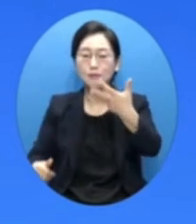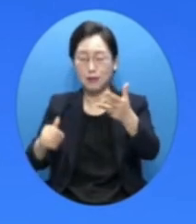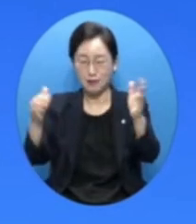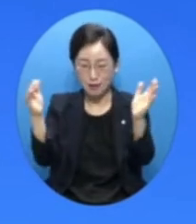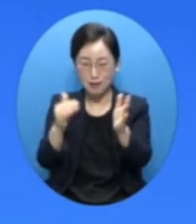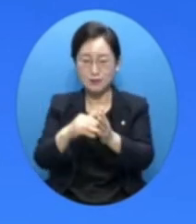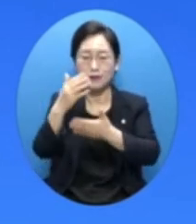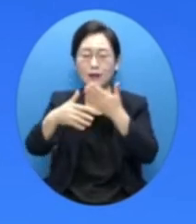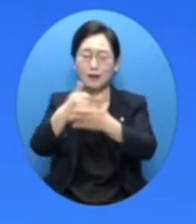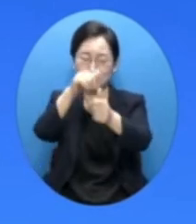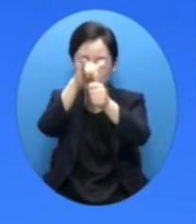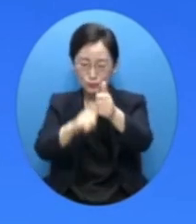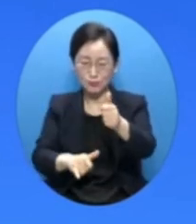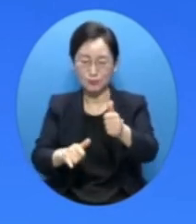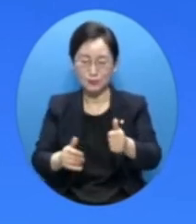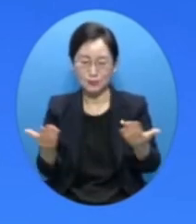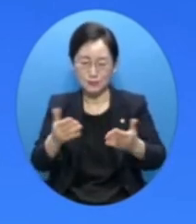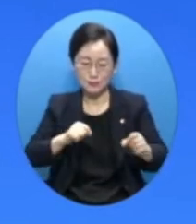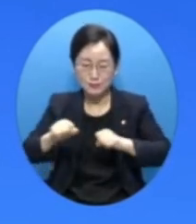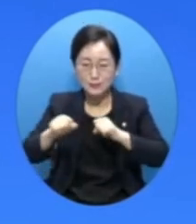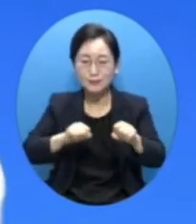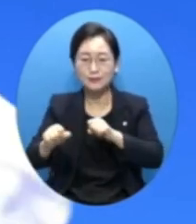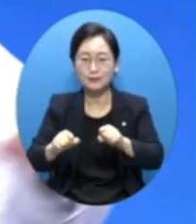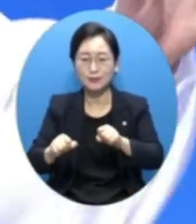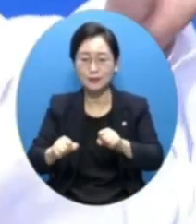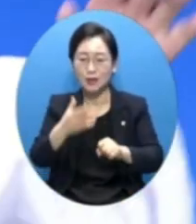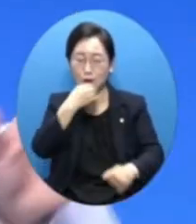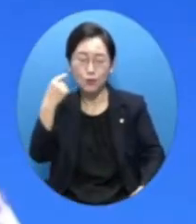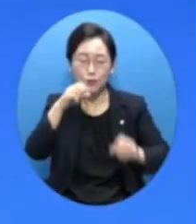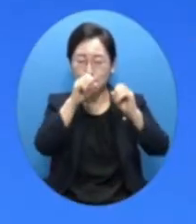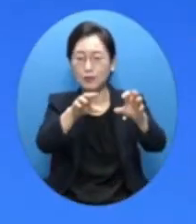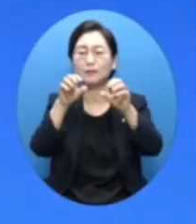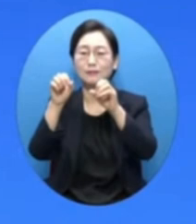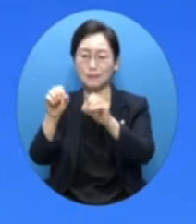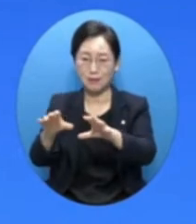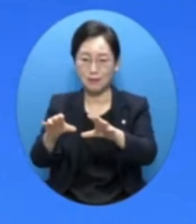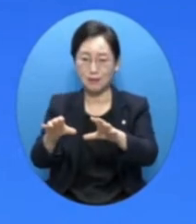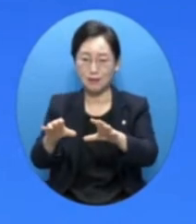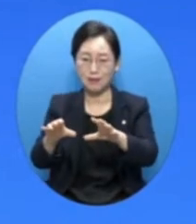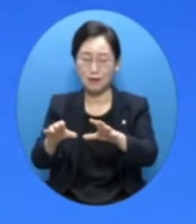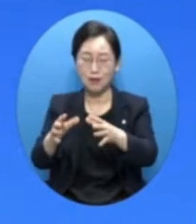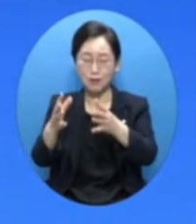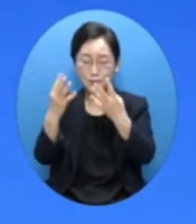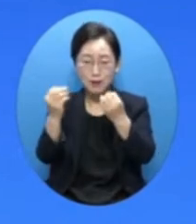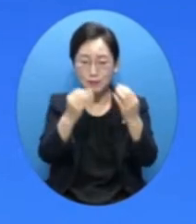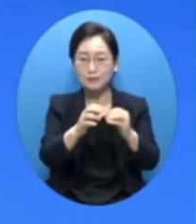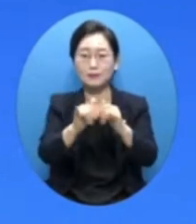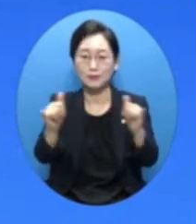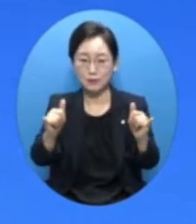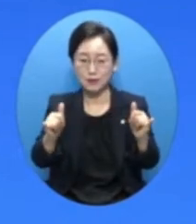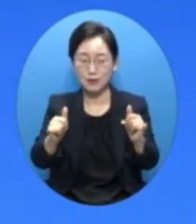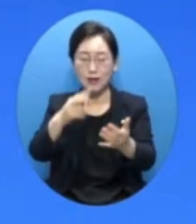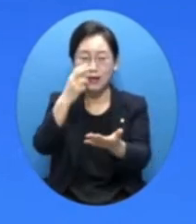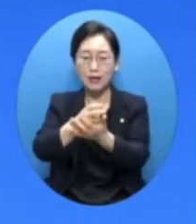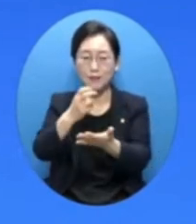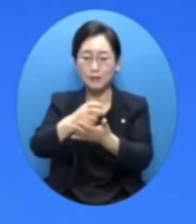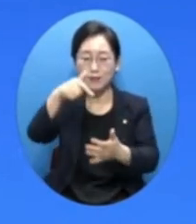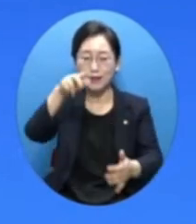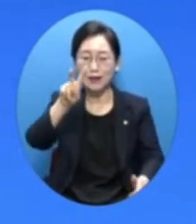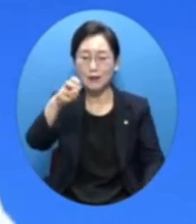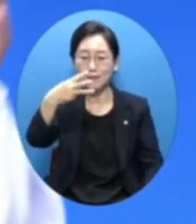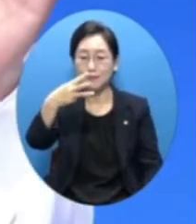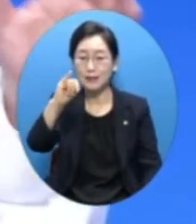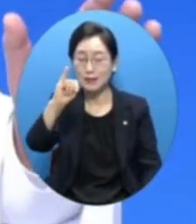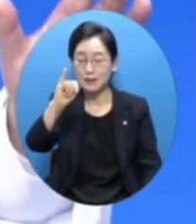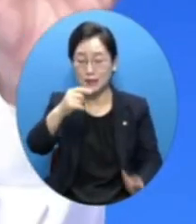일을 열심히 감당하여서 죄복음을 세계 만방에 전하고 그를 따르는 모든 사람들이 감리교라고 하는 교단을 만들어서